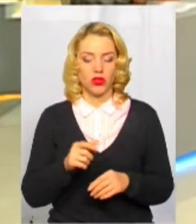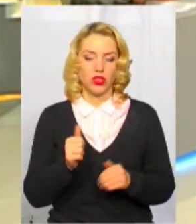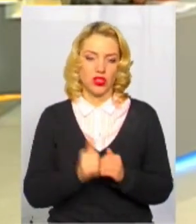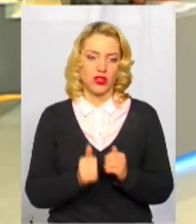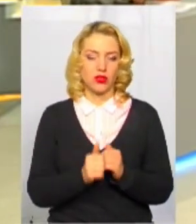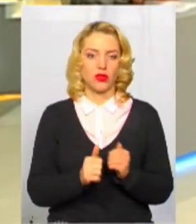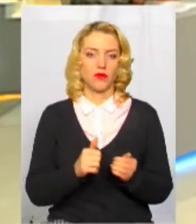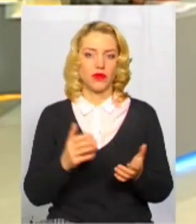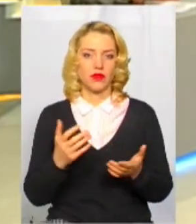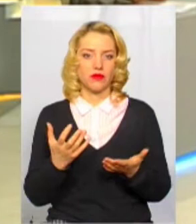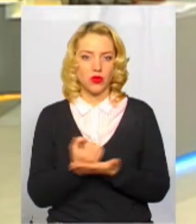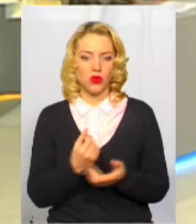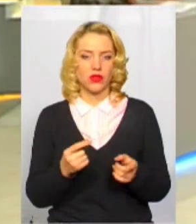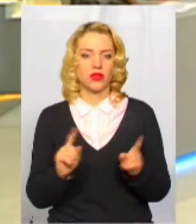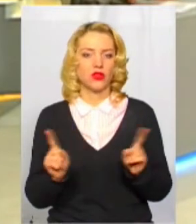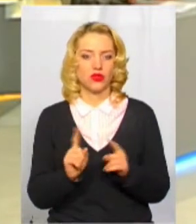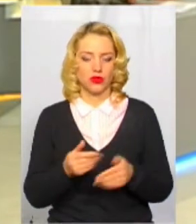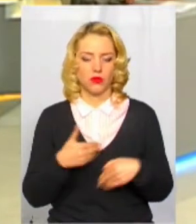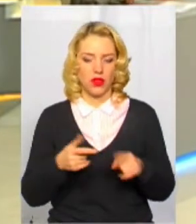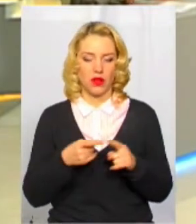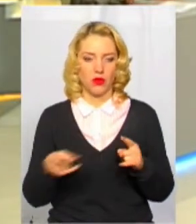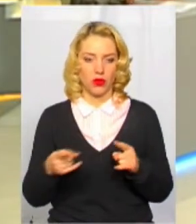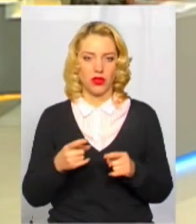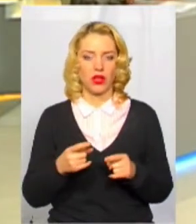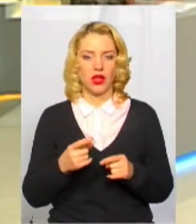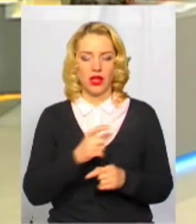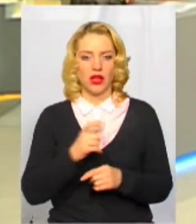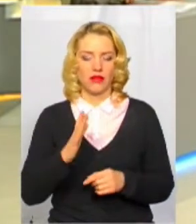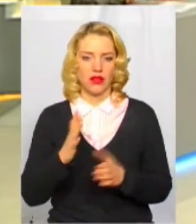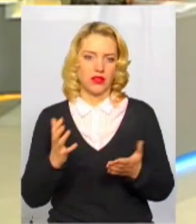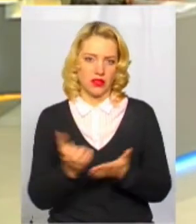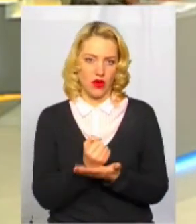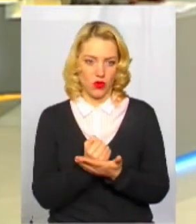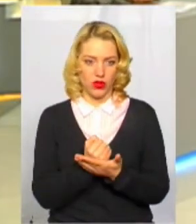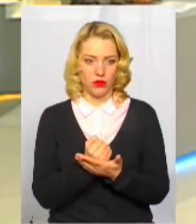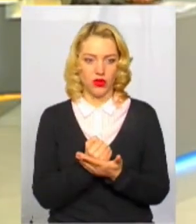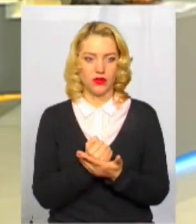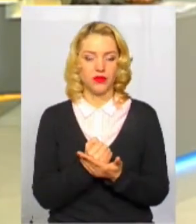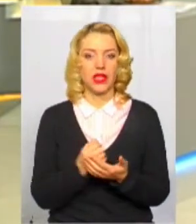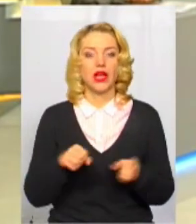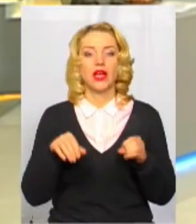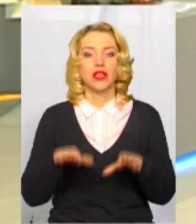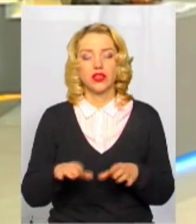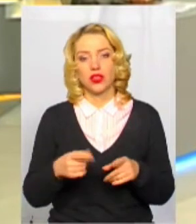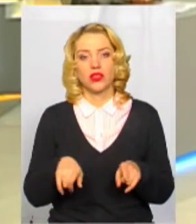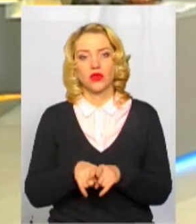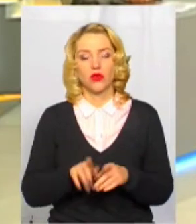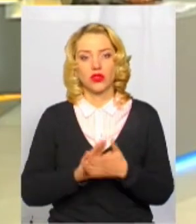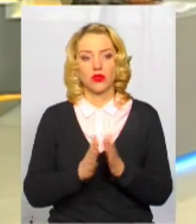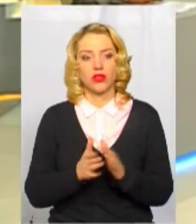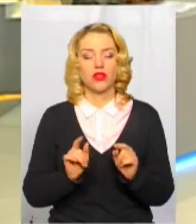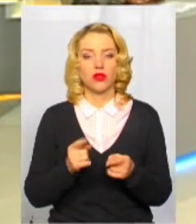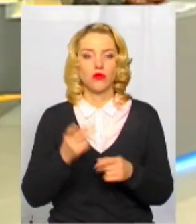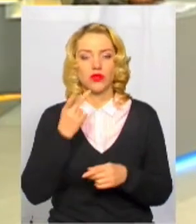часто виходить, що ми на протязі пару хвилин знаходимо рішення з даної ситуації.